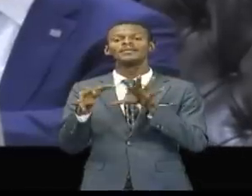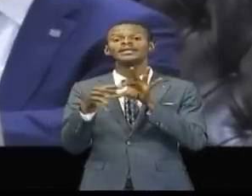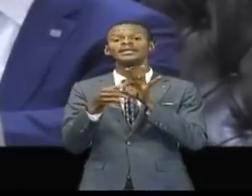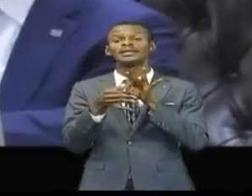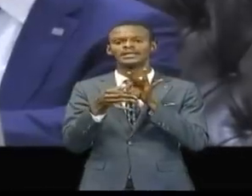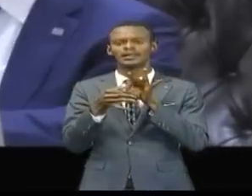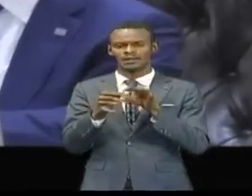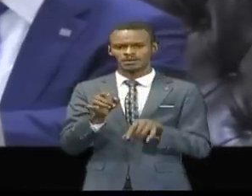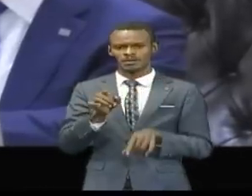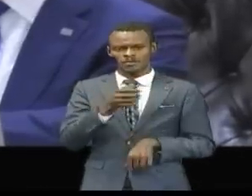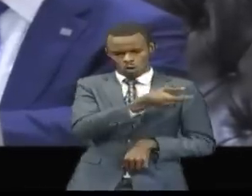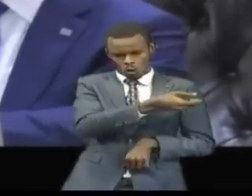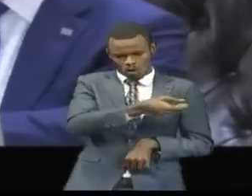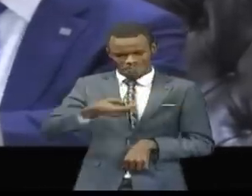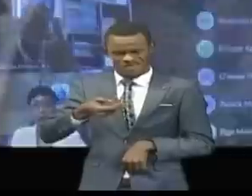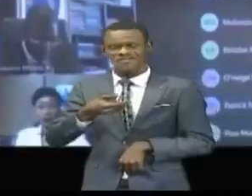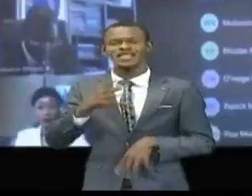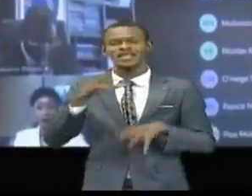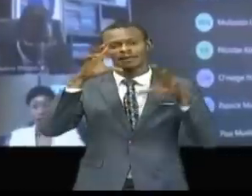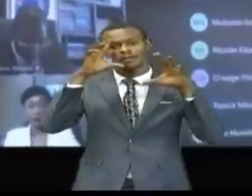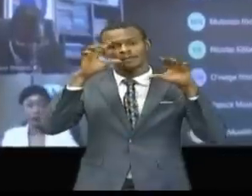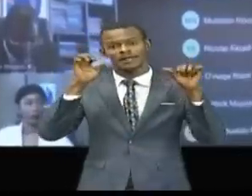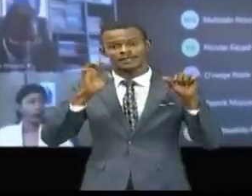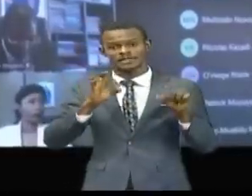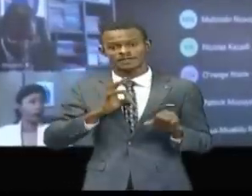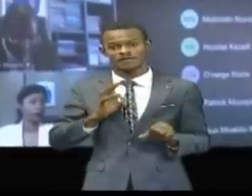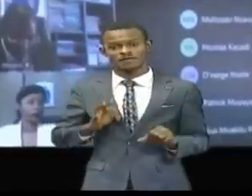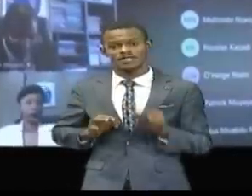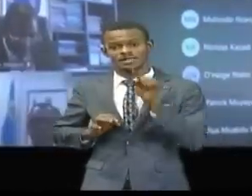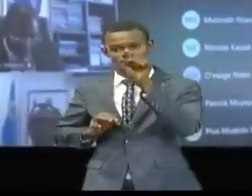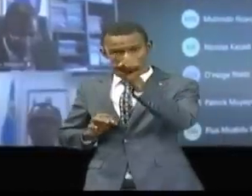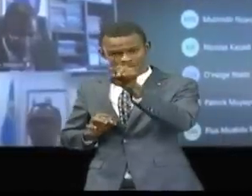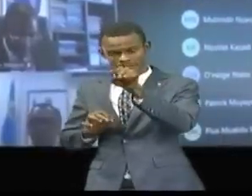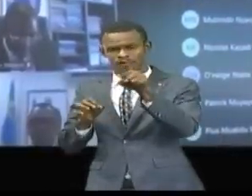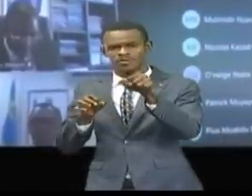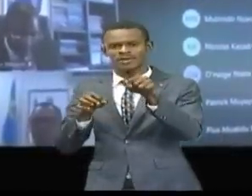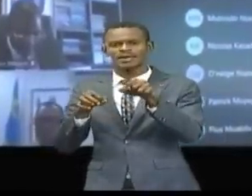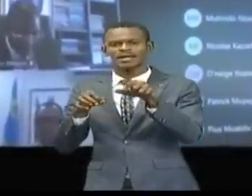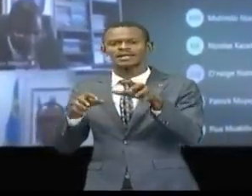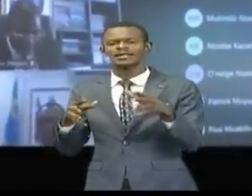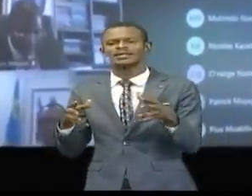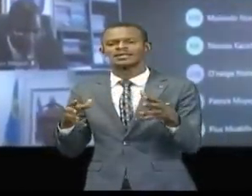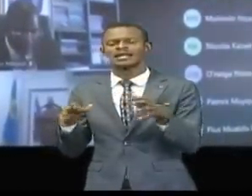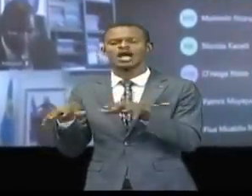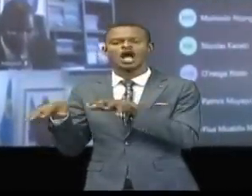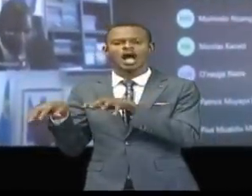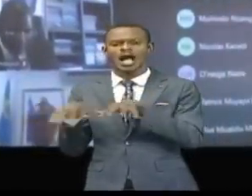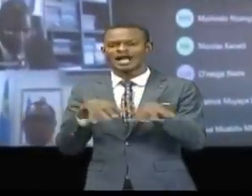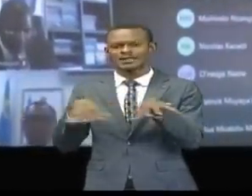Summit qui s'est focalisé cette année sur les investissements en Afrique.